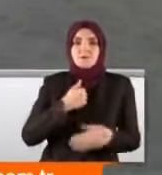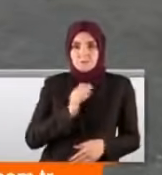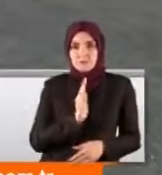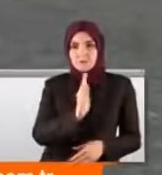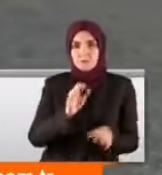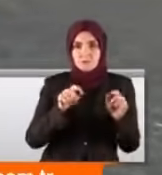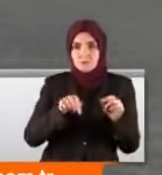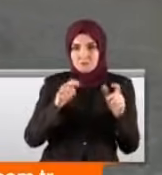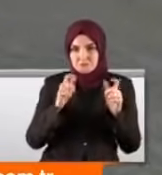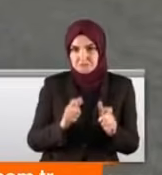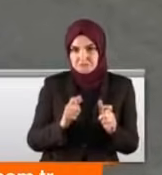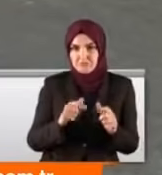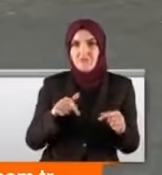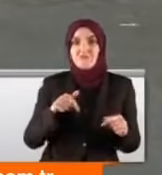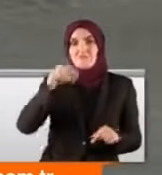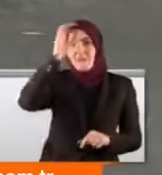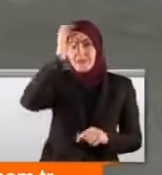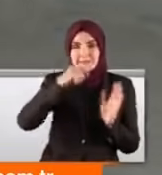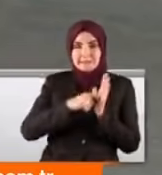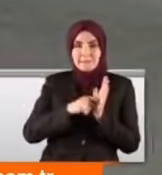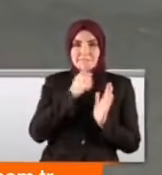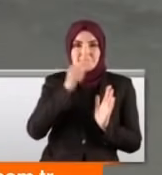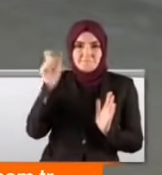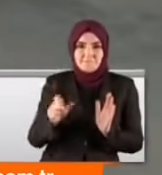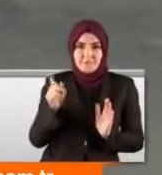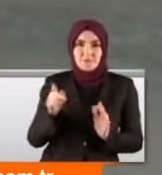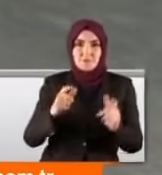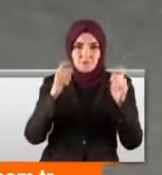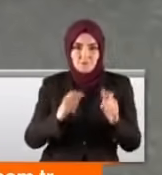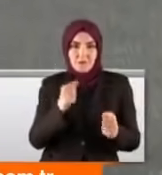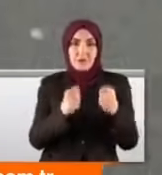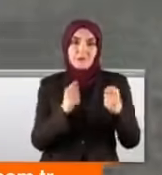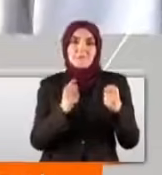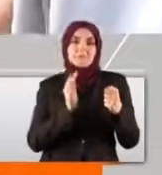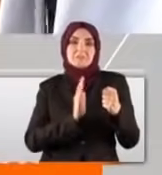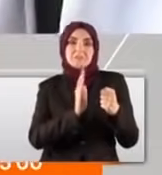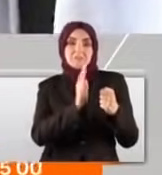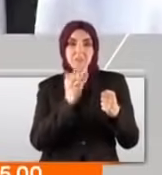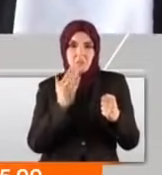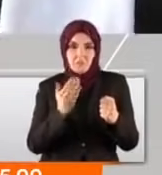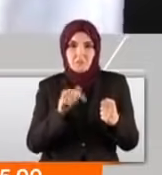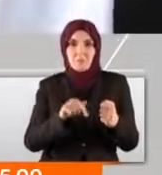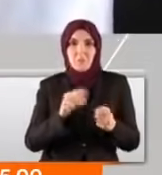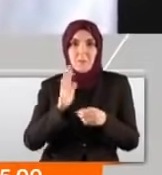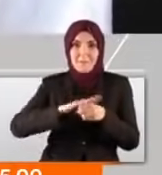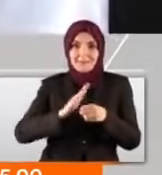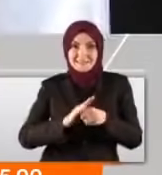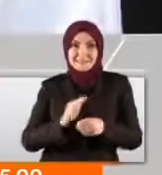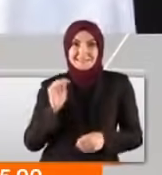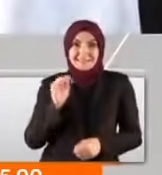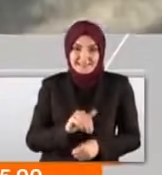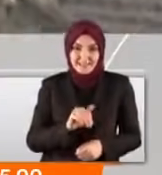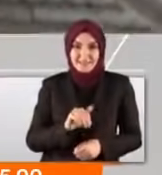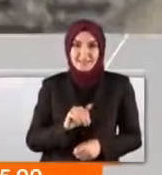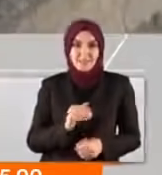öyle zannetti ve bu yoldan arabasıyla birlikte ilerledi. Bu mazgallara geldiğinde ise... Bir anda logar kapağı çıkınca ne